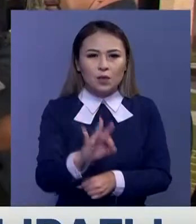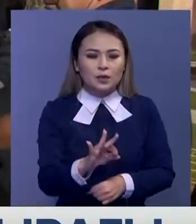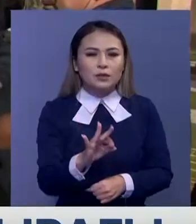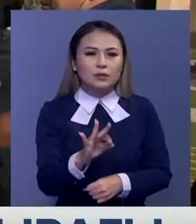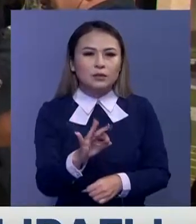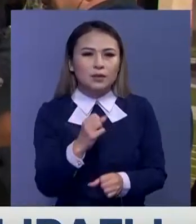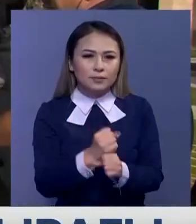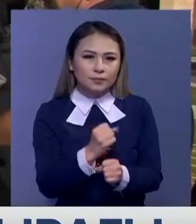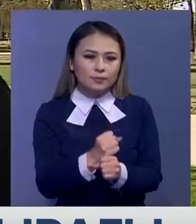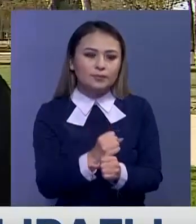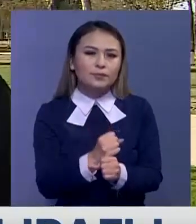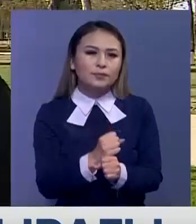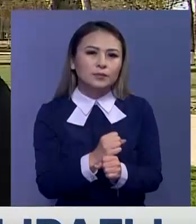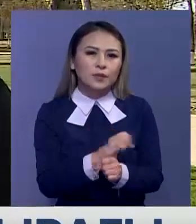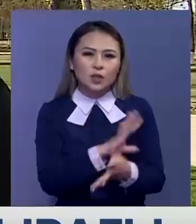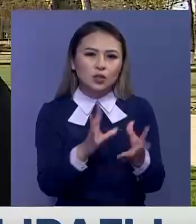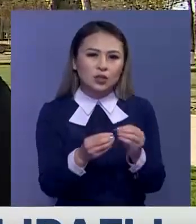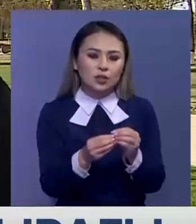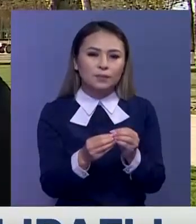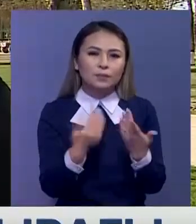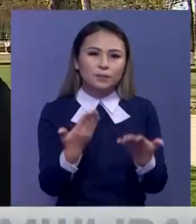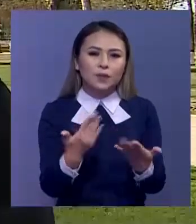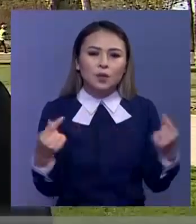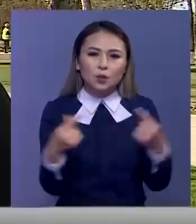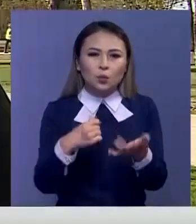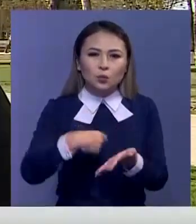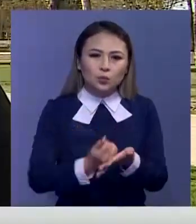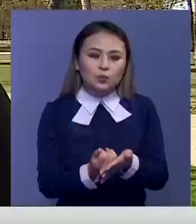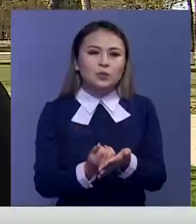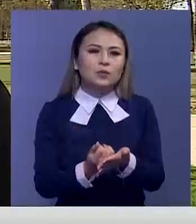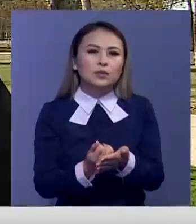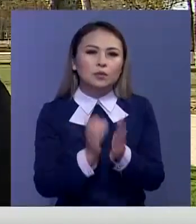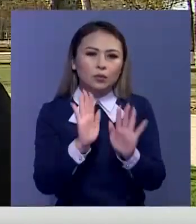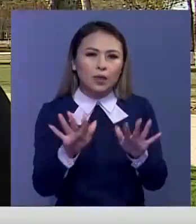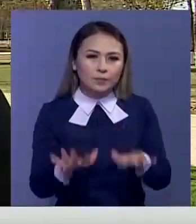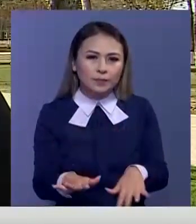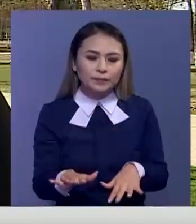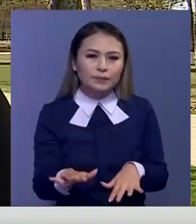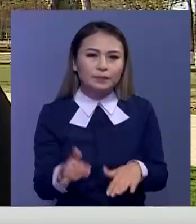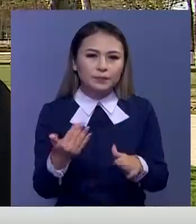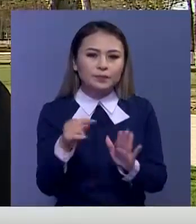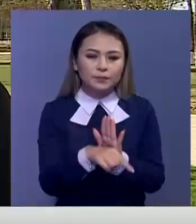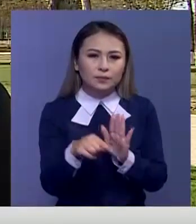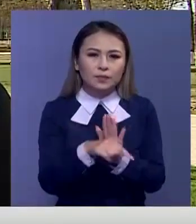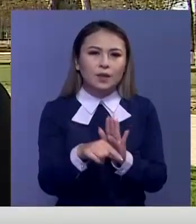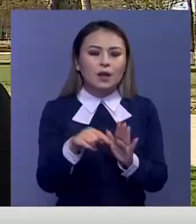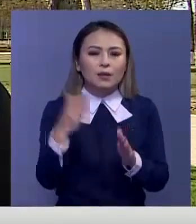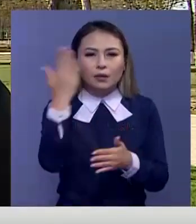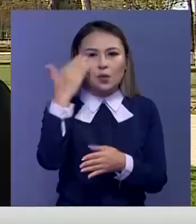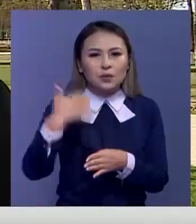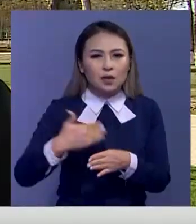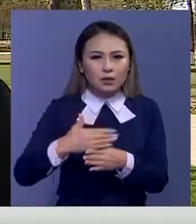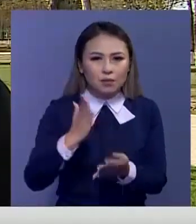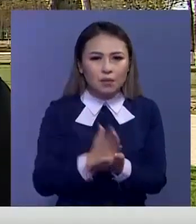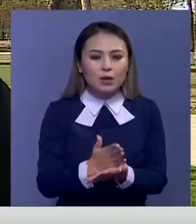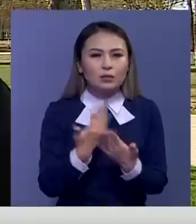инвестиция салу арқылы жалпы ол жерде тұрақты 3000-ға жуық жұмыс орындары болатын болады. Оның ішінде кинотеатр бар ұшатын,